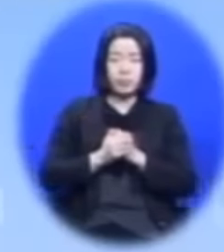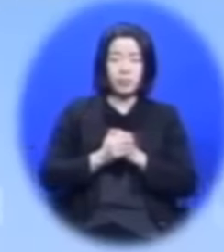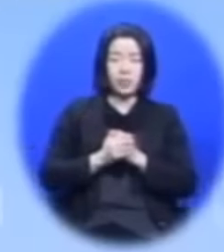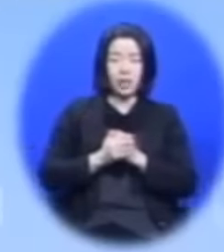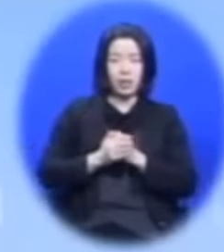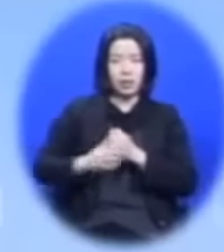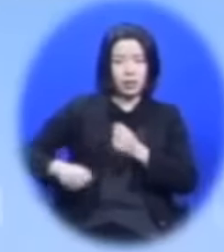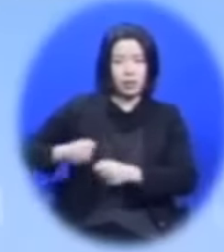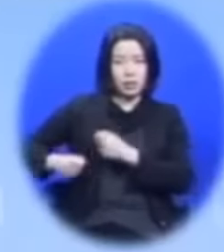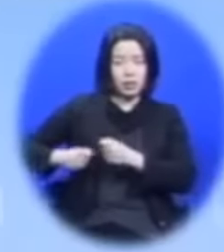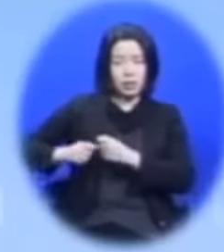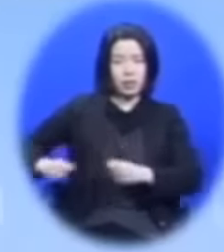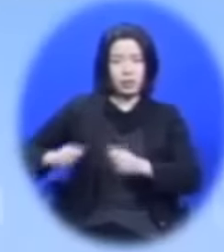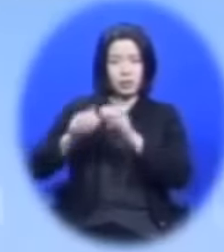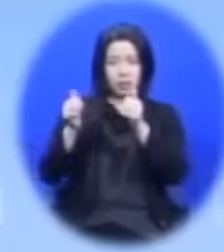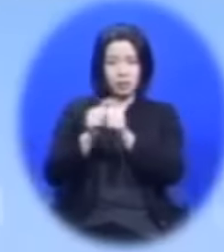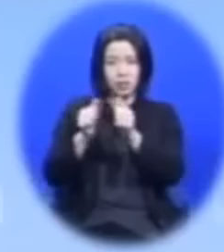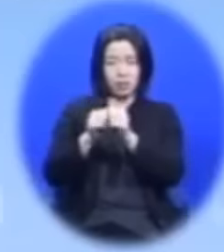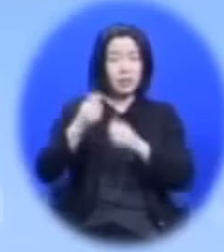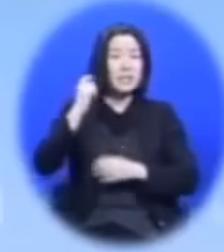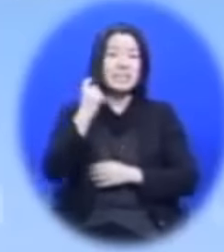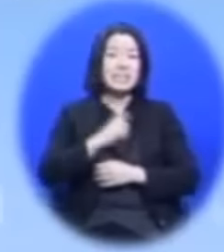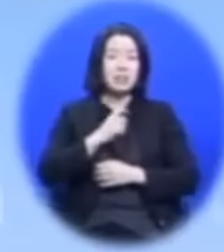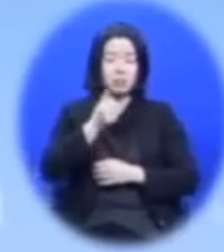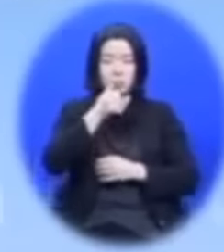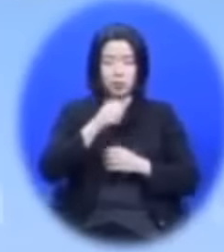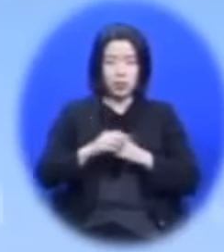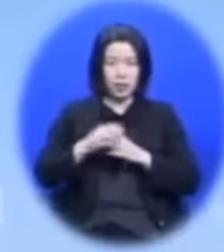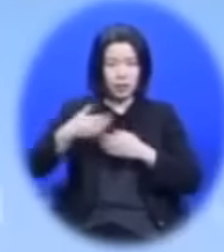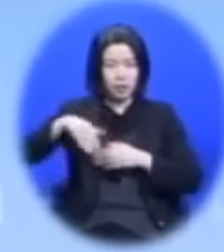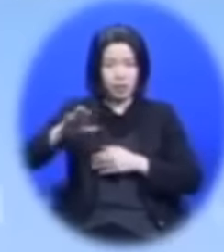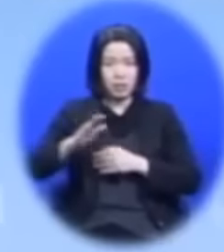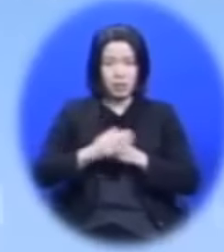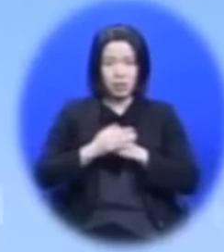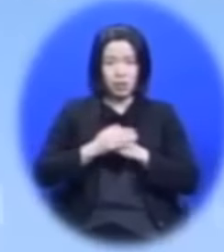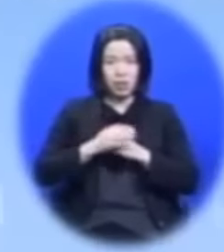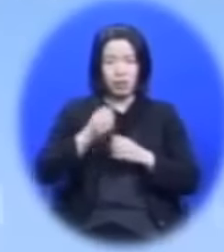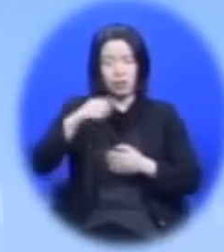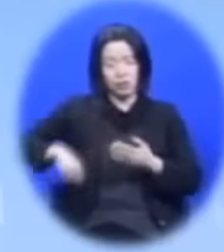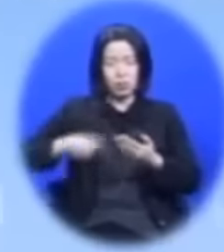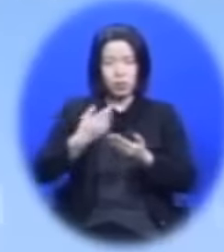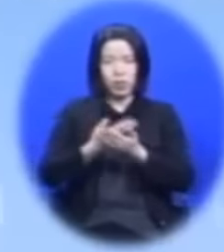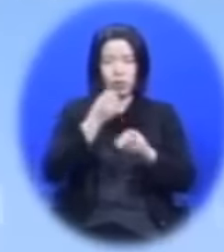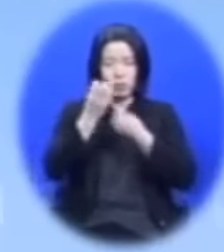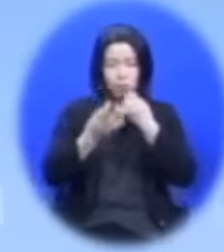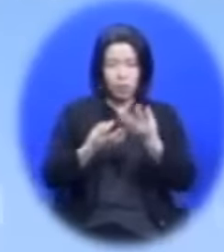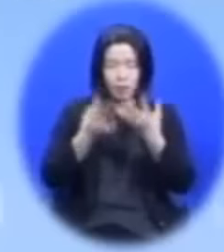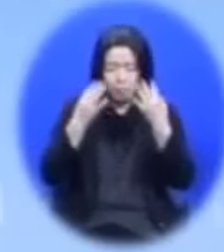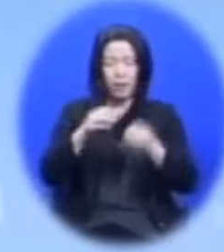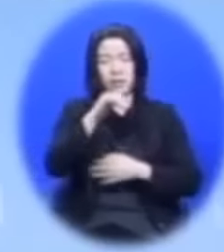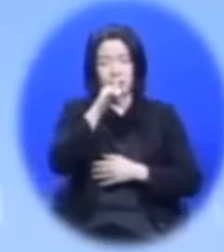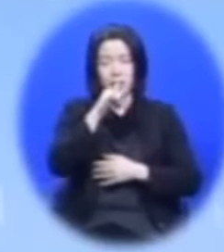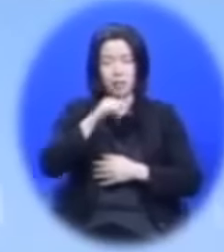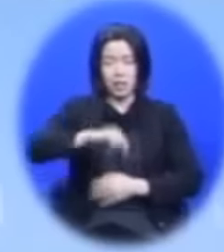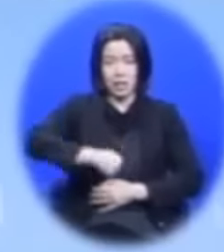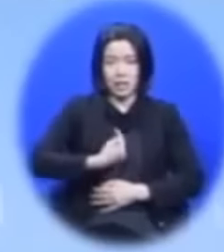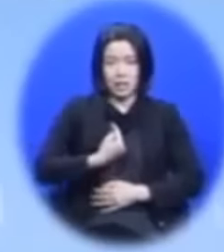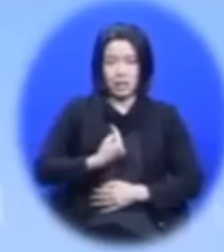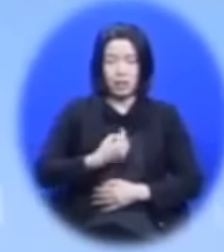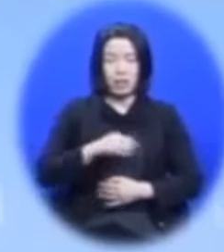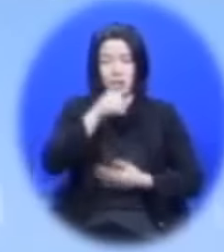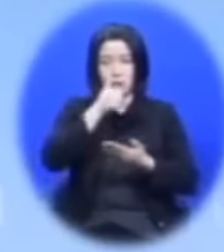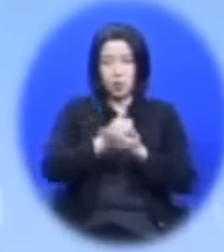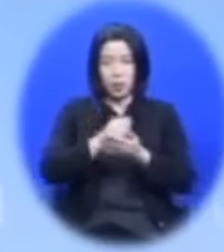사제에게 찾아가서 신부에게 찾아가서 고해 성사를 매번 했습니다. 하여튼 죄가 자기 마음속에